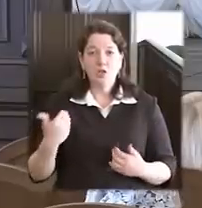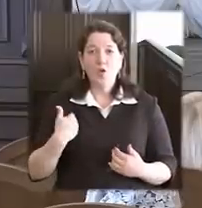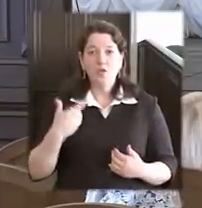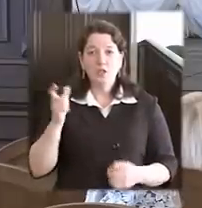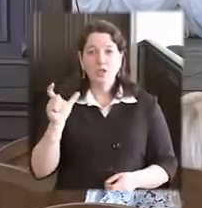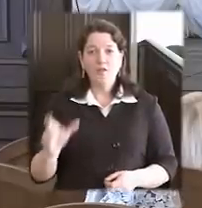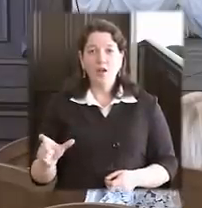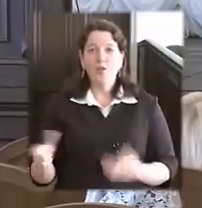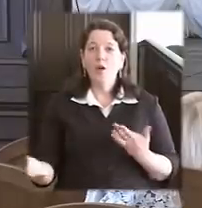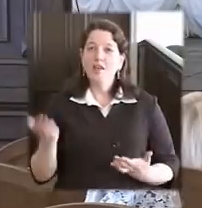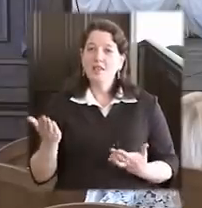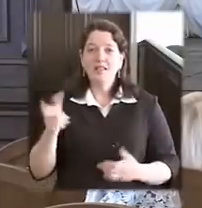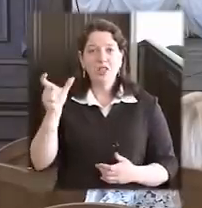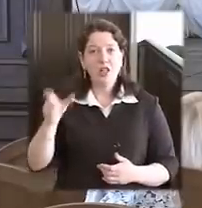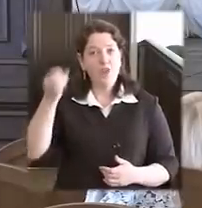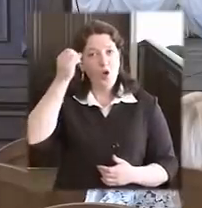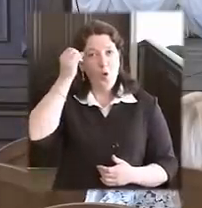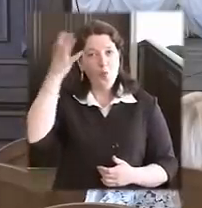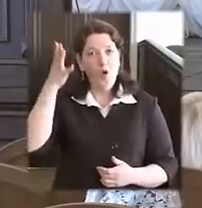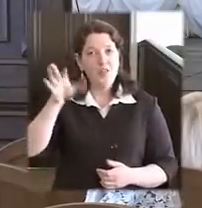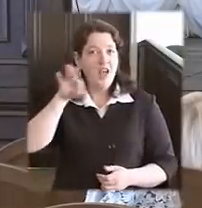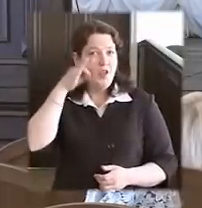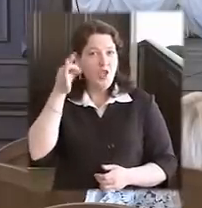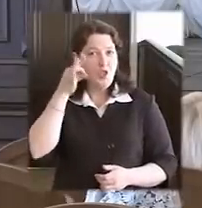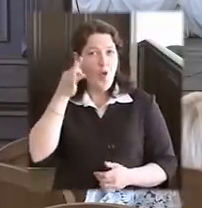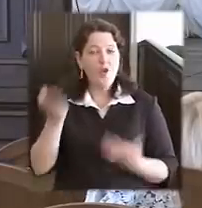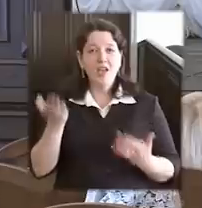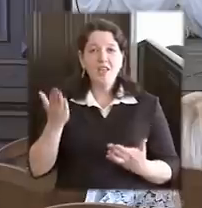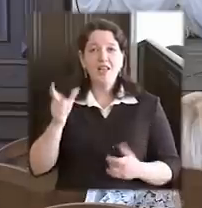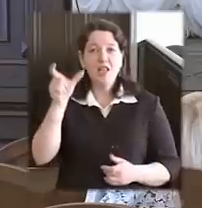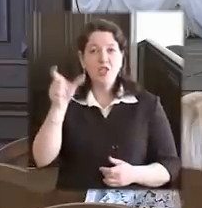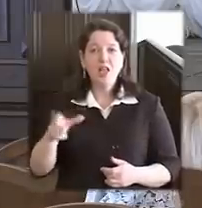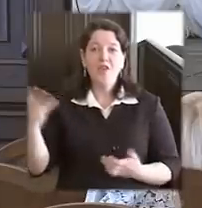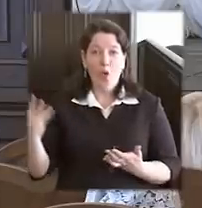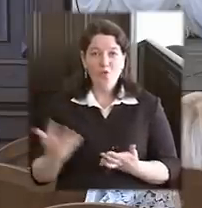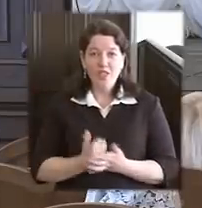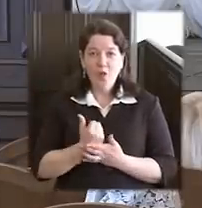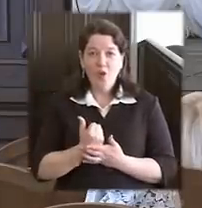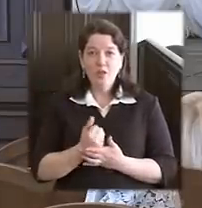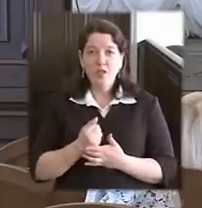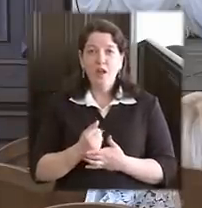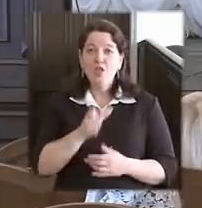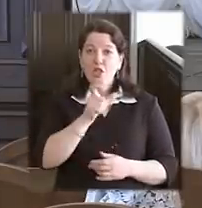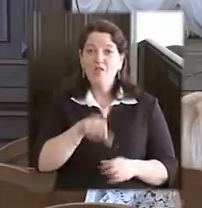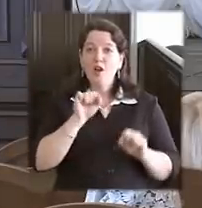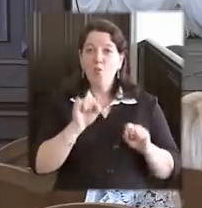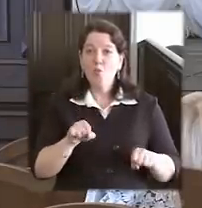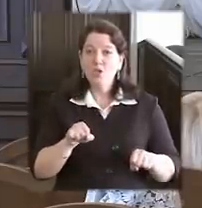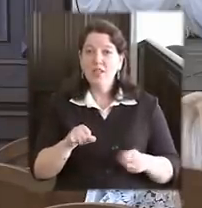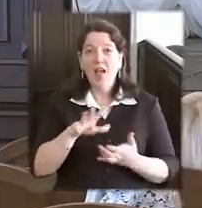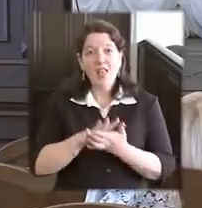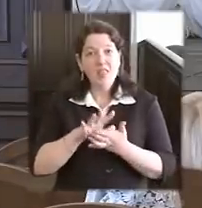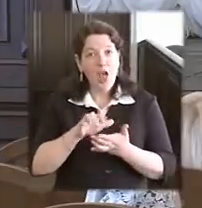я умен или хитер, или мне в конце концов везет, я могу, даже нарушив